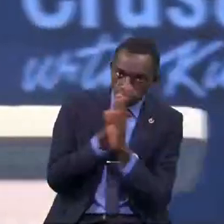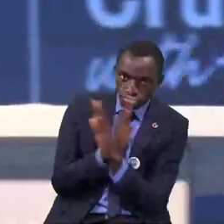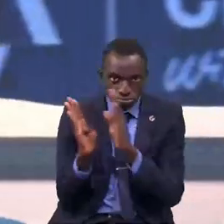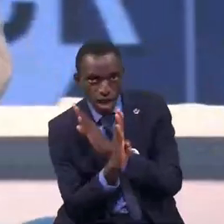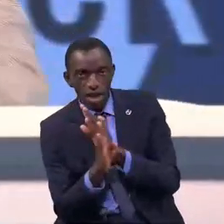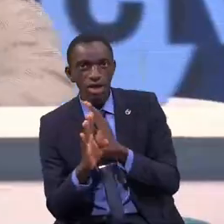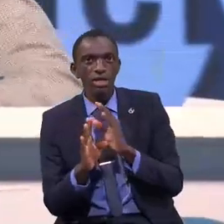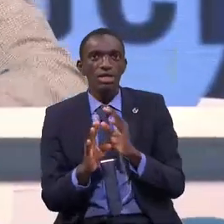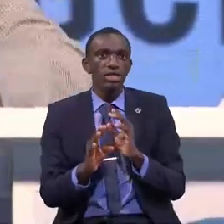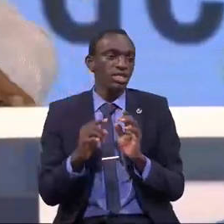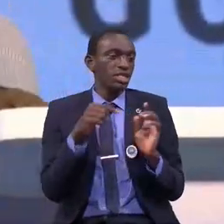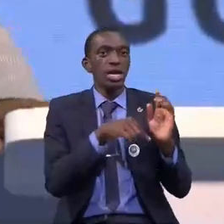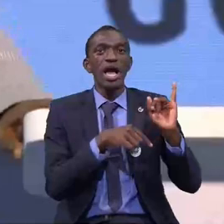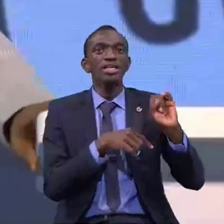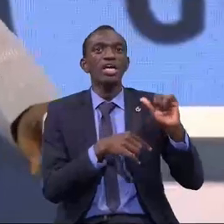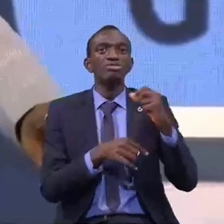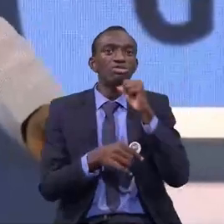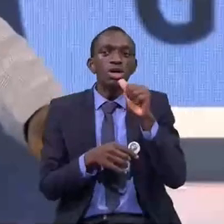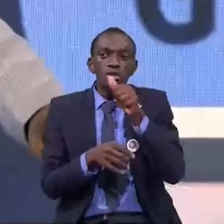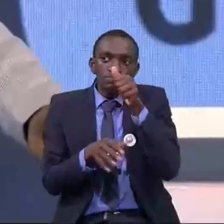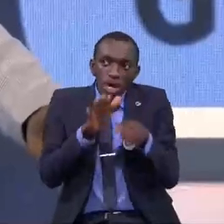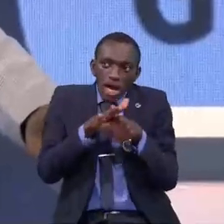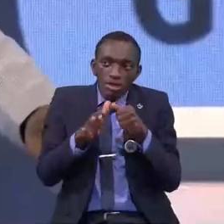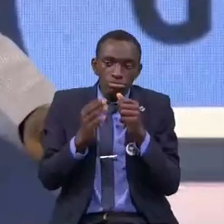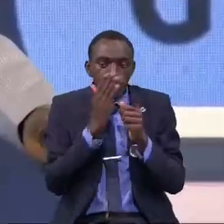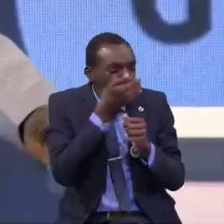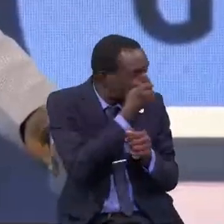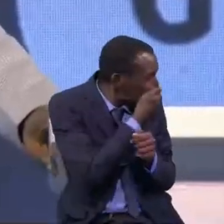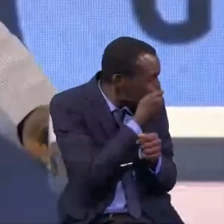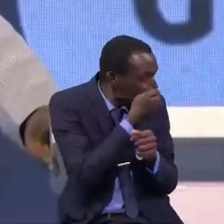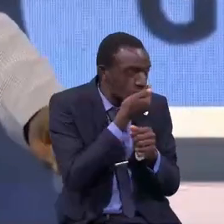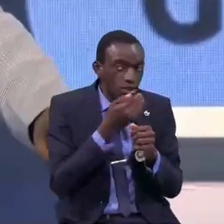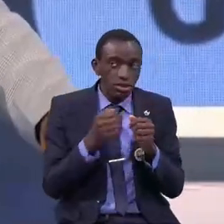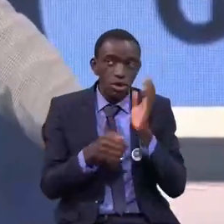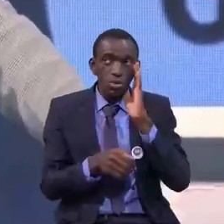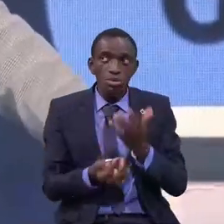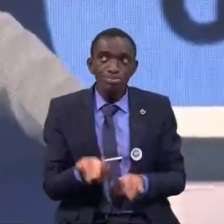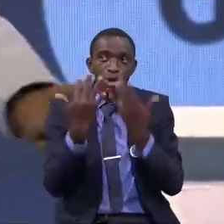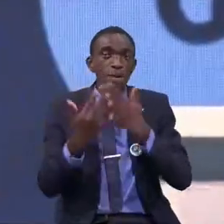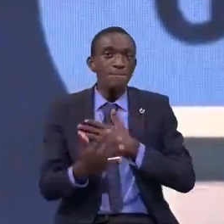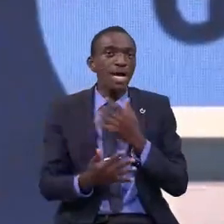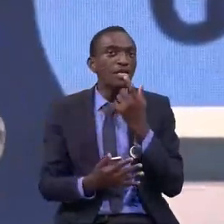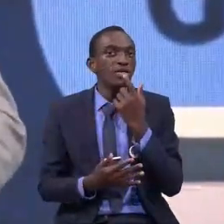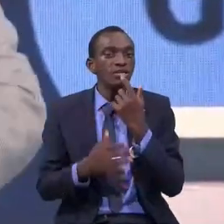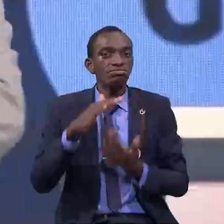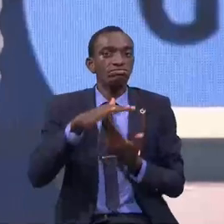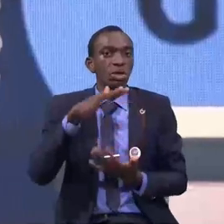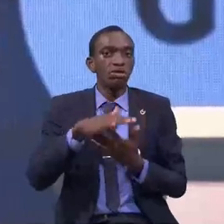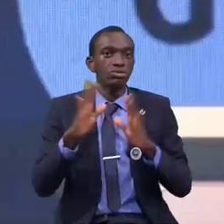Il n'a pas détourné sa bouche. Il n'a pas dit, cette chose va brûler ma